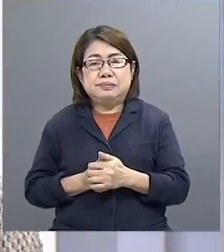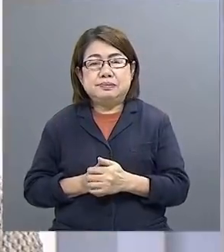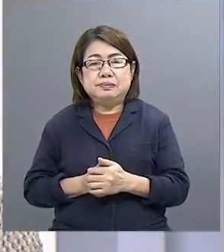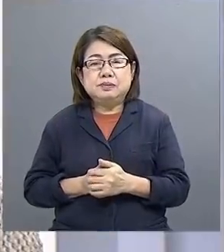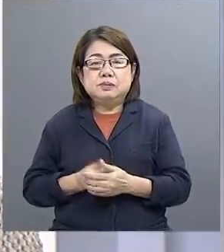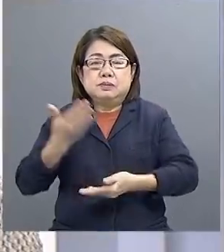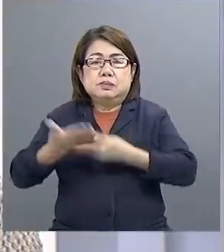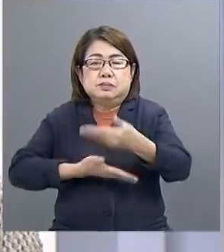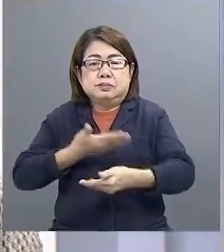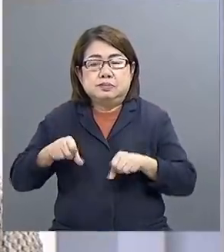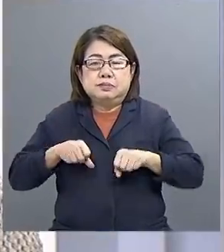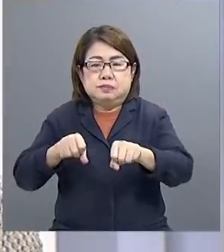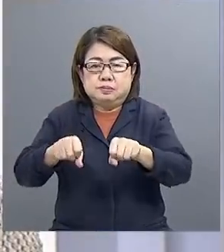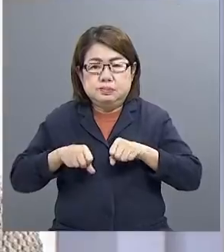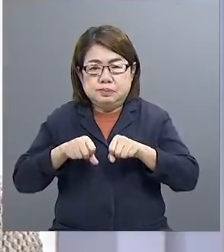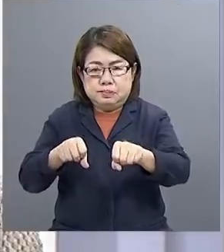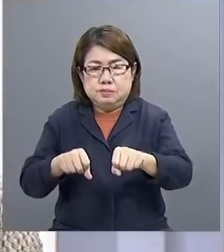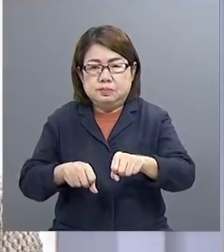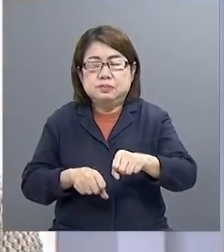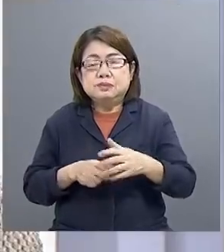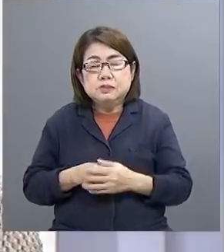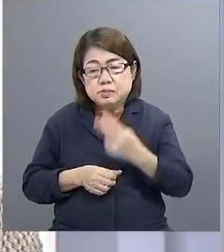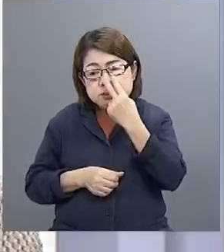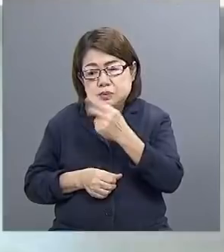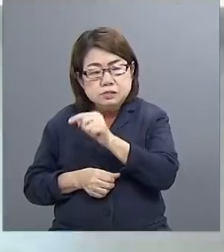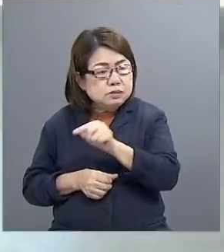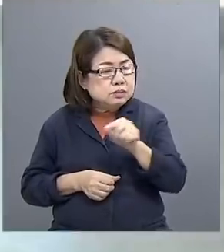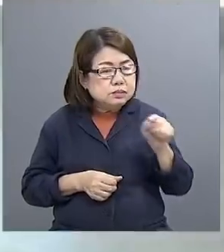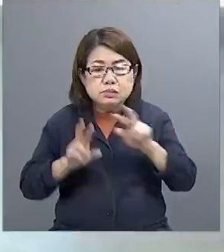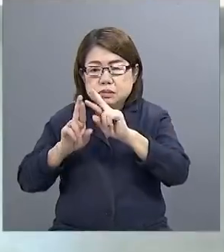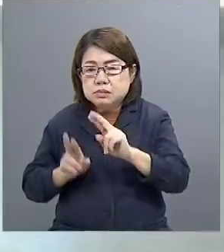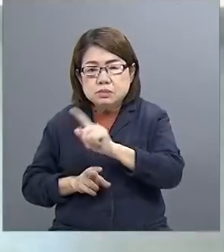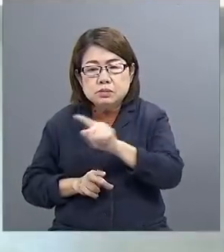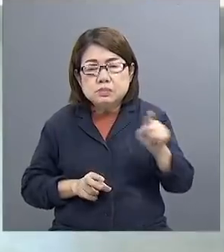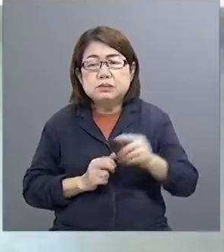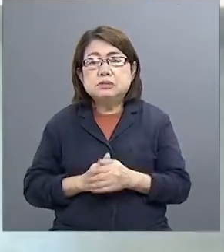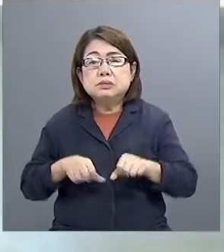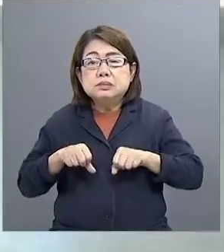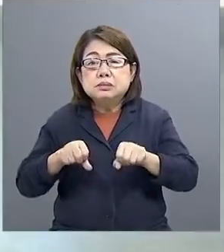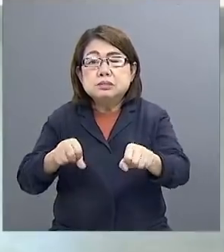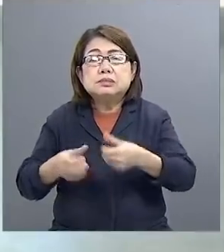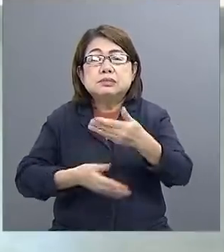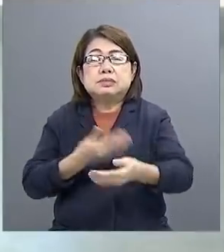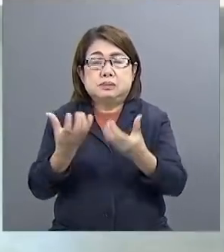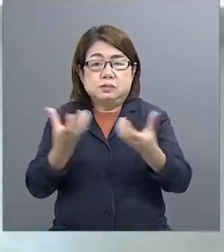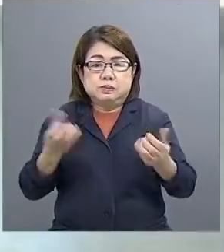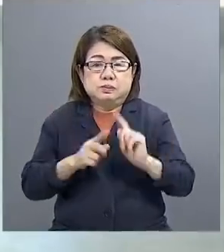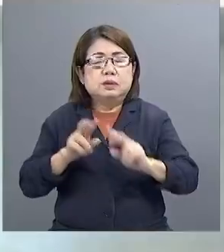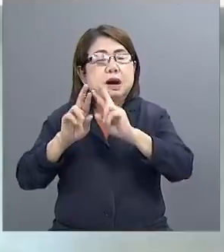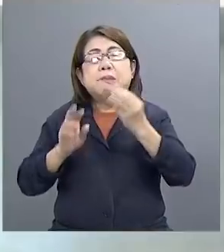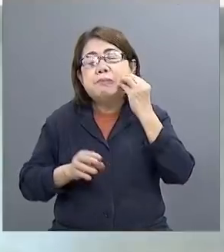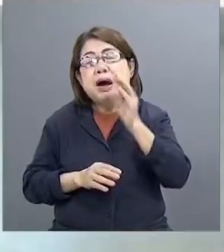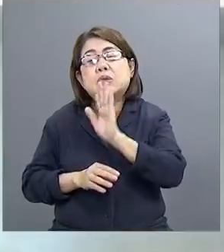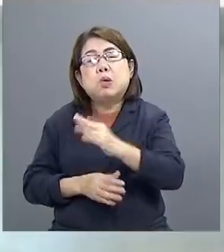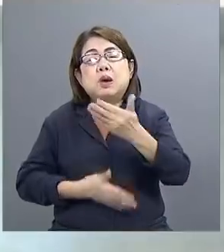รถเข็นอ่ะลำเดิมเรื่องได้เลยว่าอยากจะลองชิมร้านไหนอร่อยเลยว่ารถขายของชามเป็นเป็นเป็นบ้านของฌามาคุณผู้ชมแล้ว